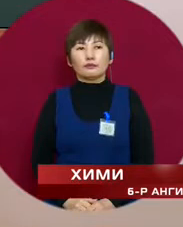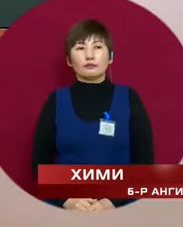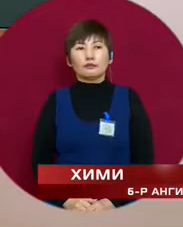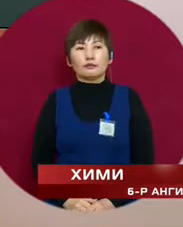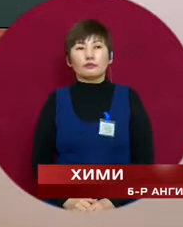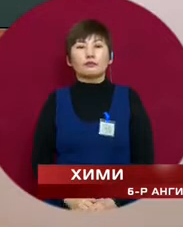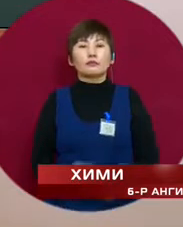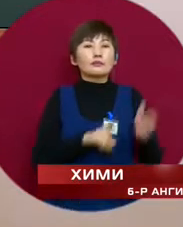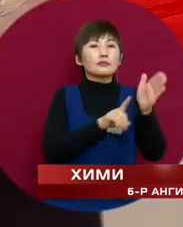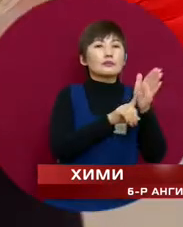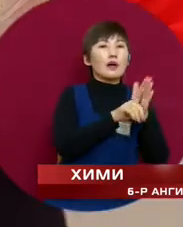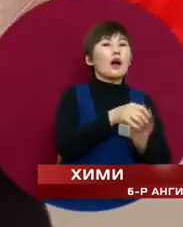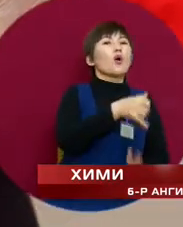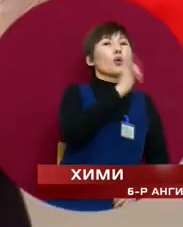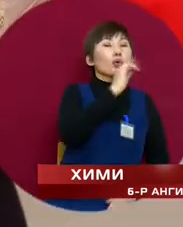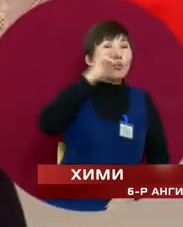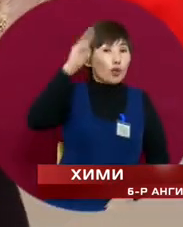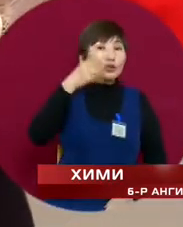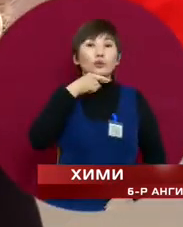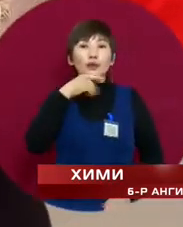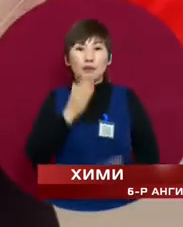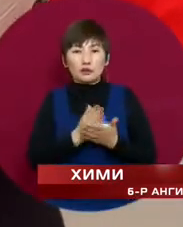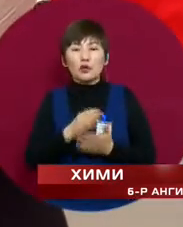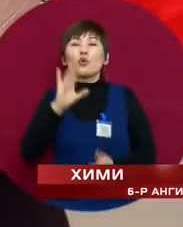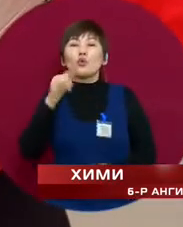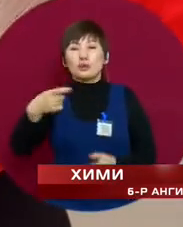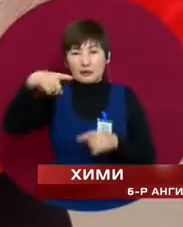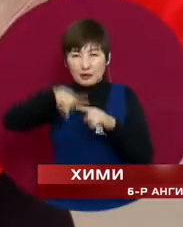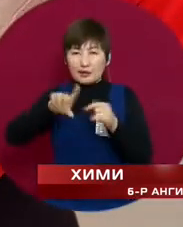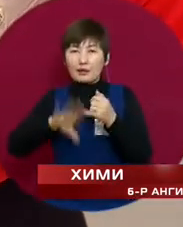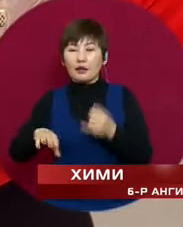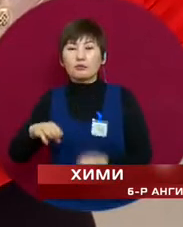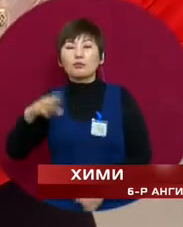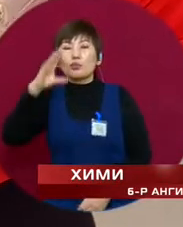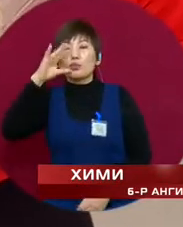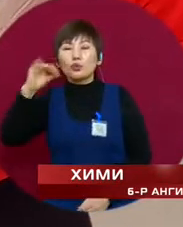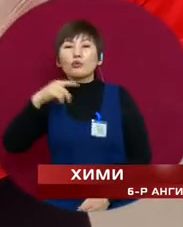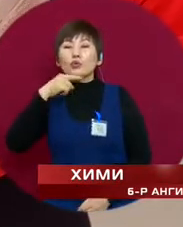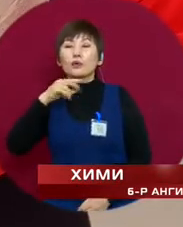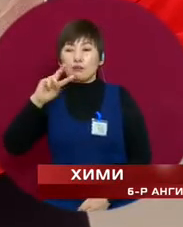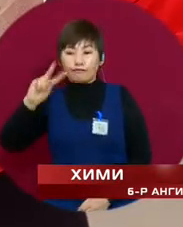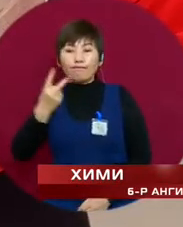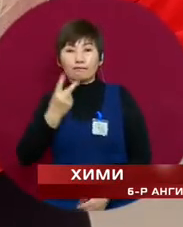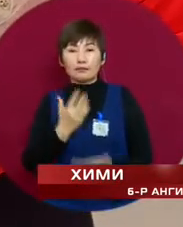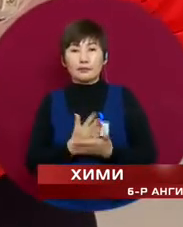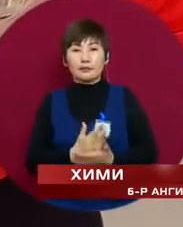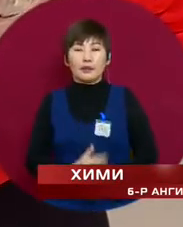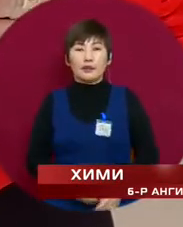За анх ундаа маань тод улаангтай байсан ус нэмсний дараа бүдэг улаангтай болж